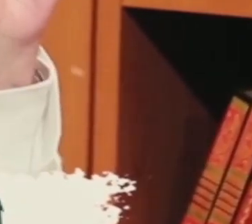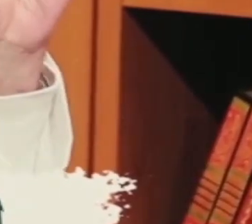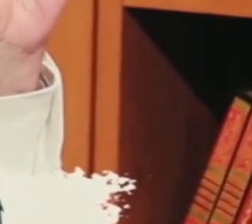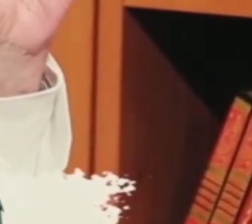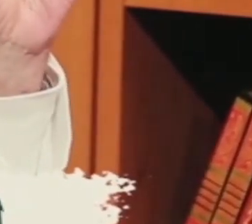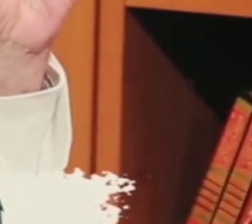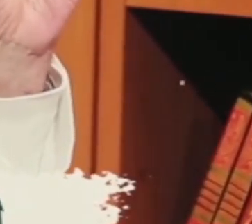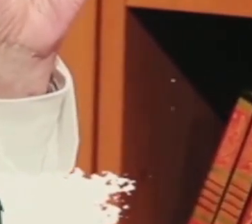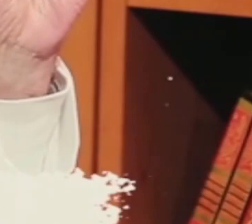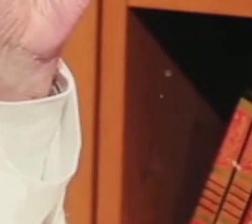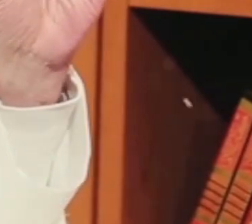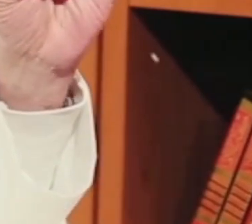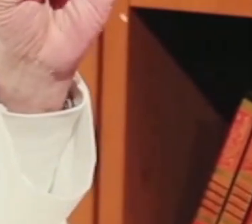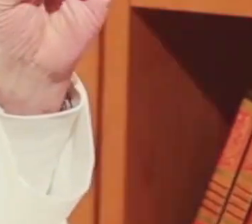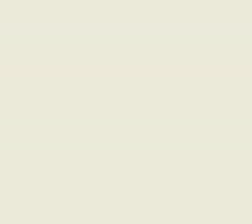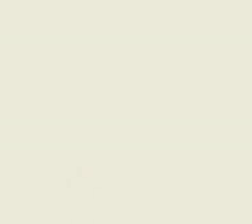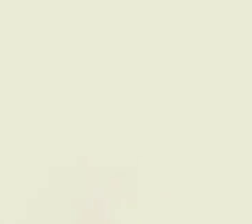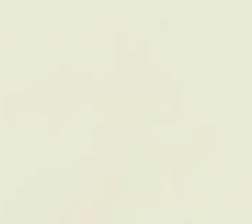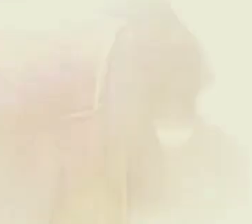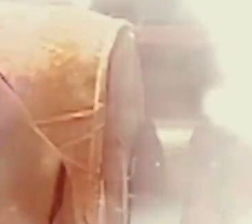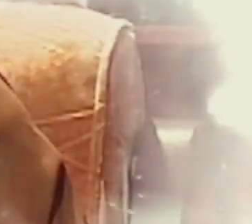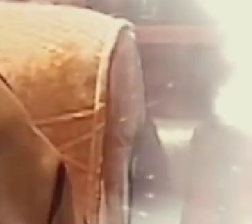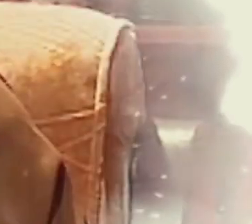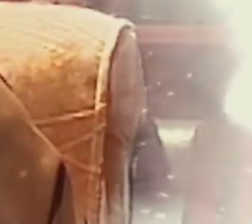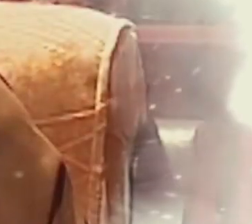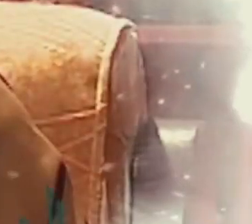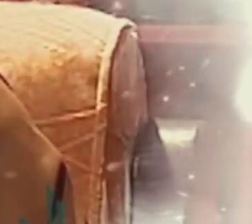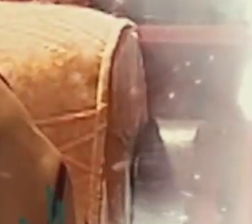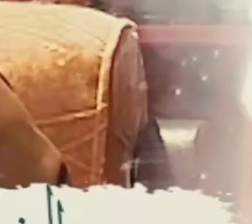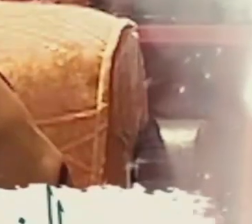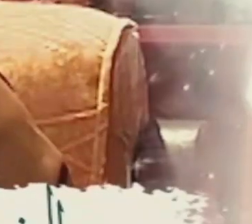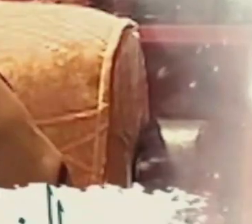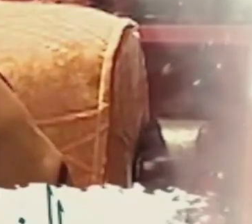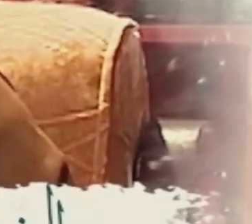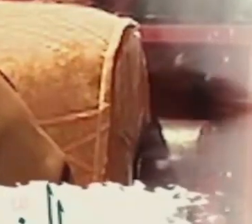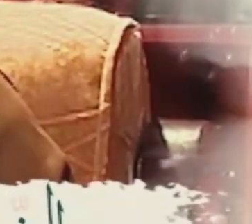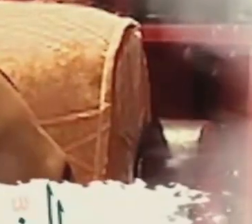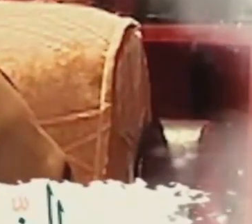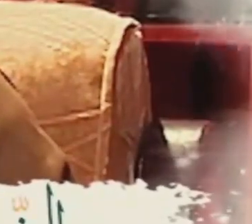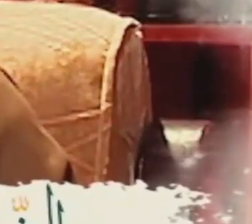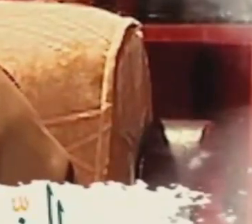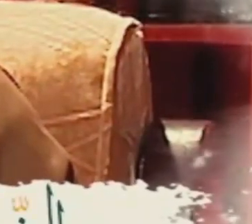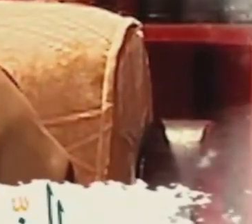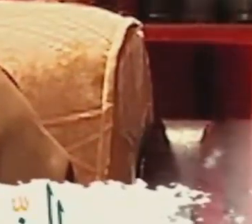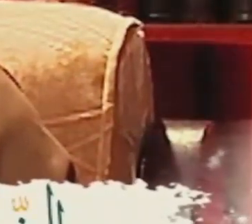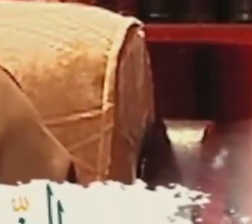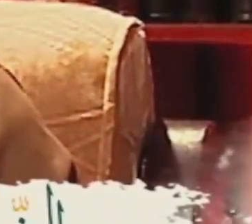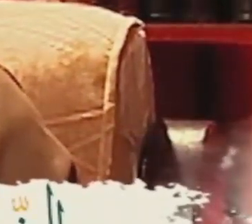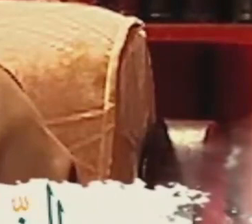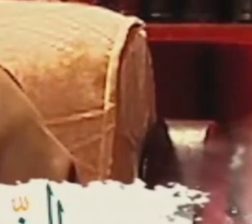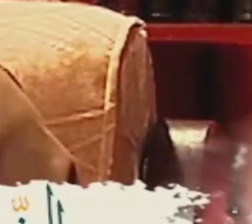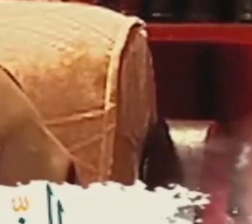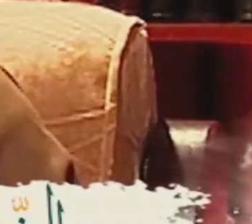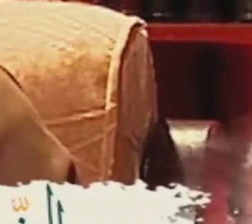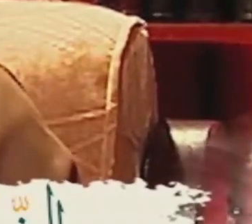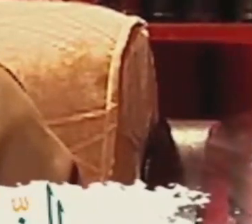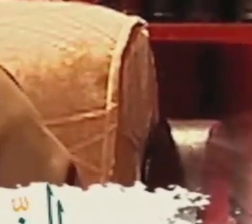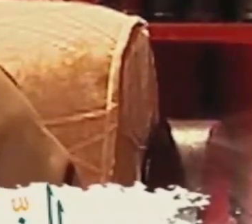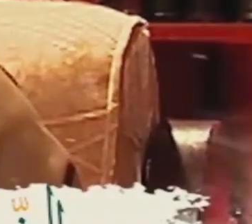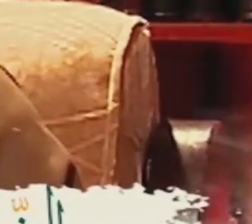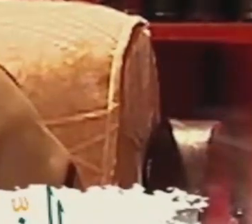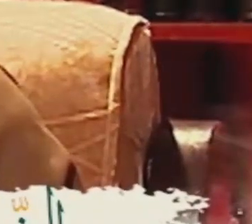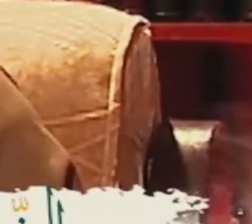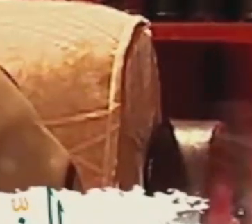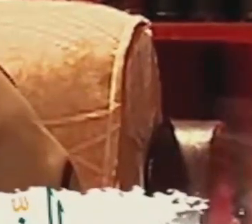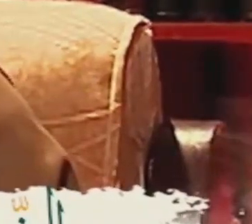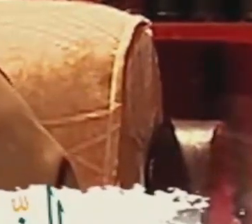بين يديهم بين يديهم يديهم بين يديهم